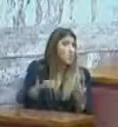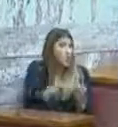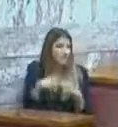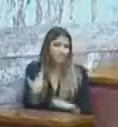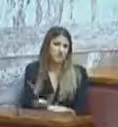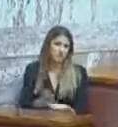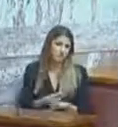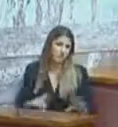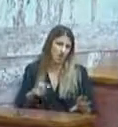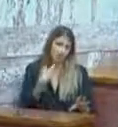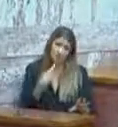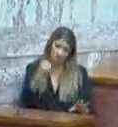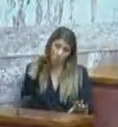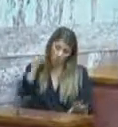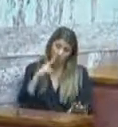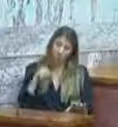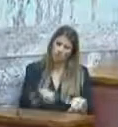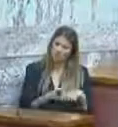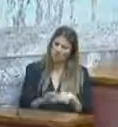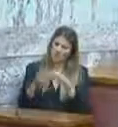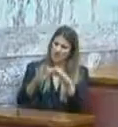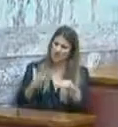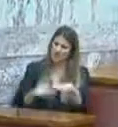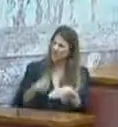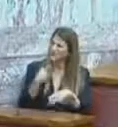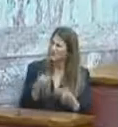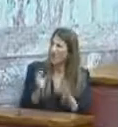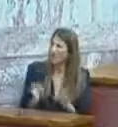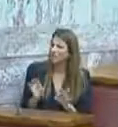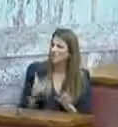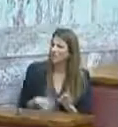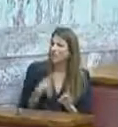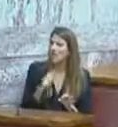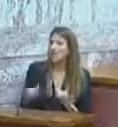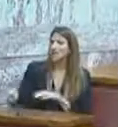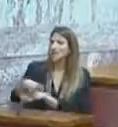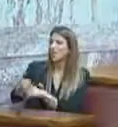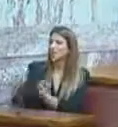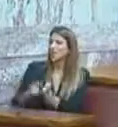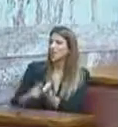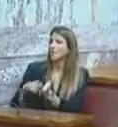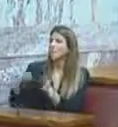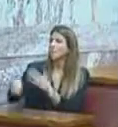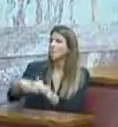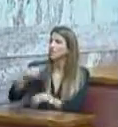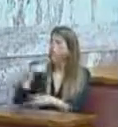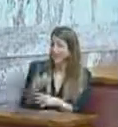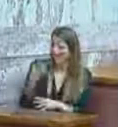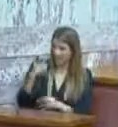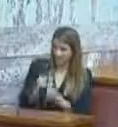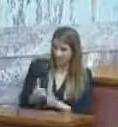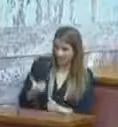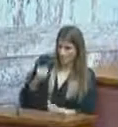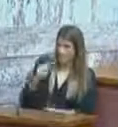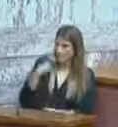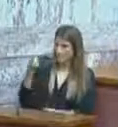Τώρα έρχεστε εδώ, στη συνέχεια αυτής της μεθόδευσης, και λέτε στη δικαιοσύνη αυτό που η δικαιοσύνη πριν από 4 μήνες είπε σε